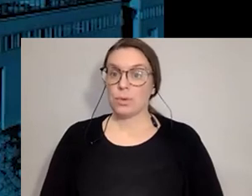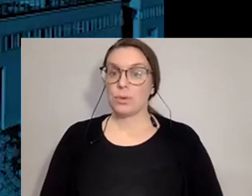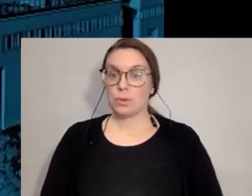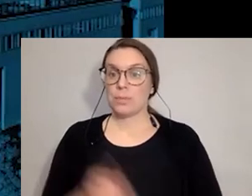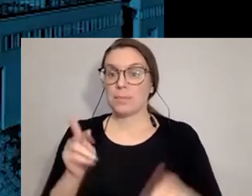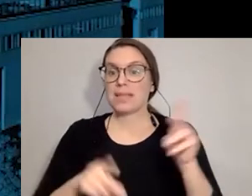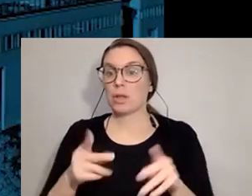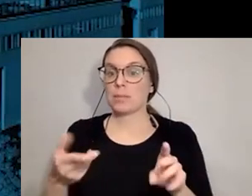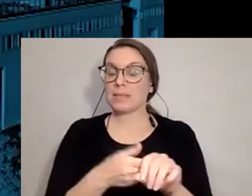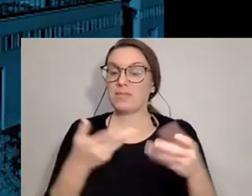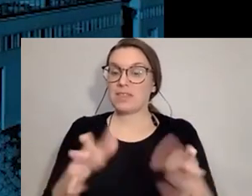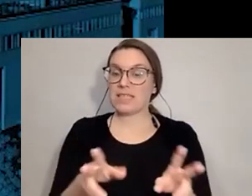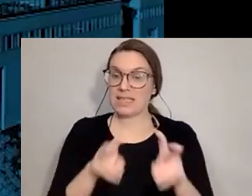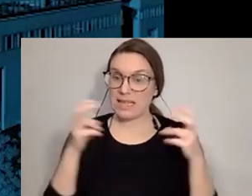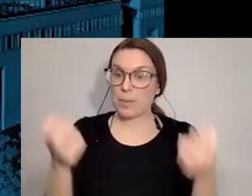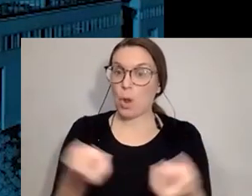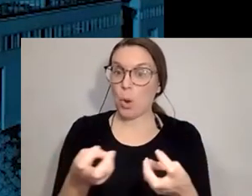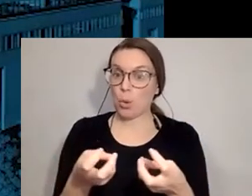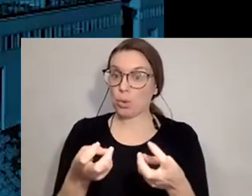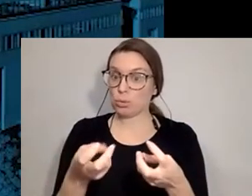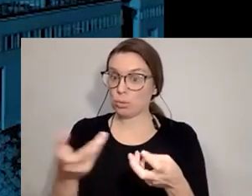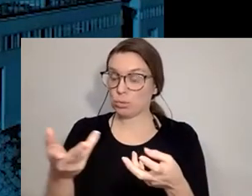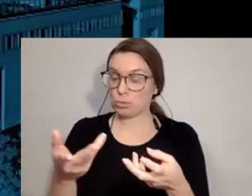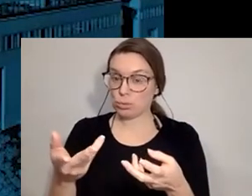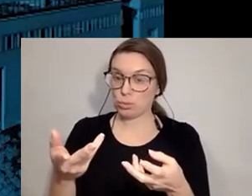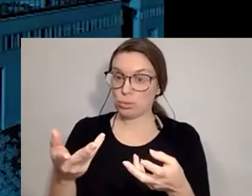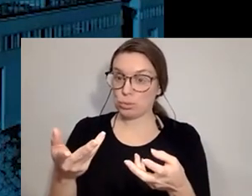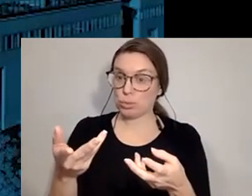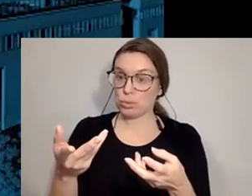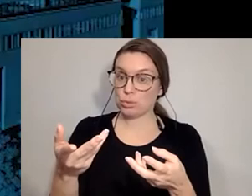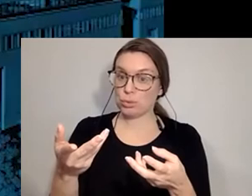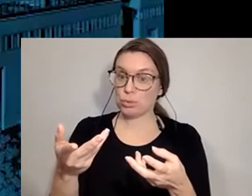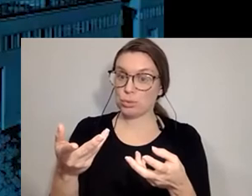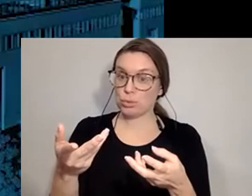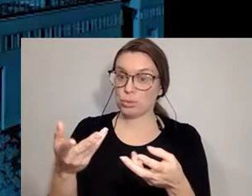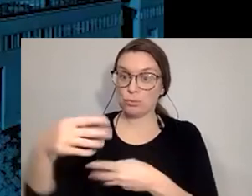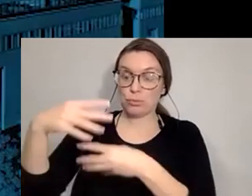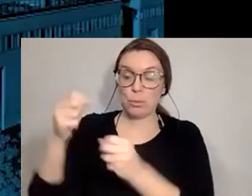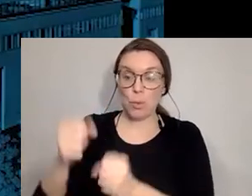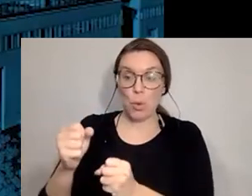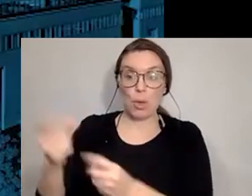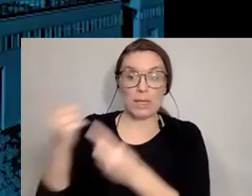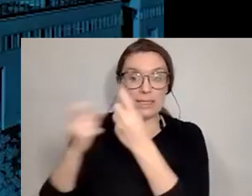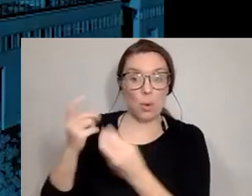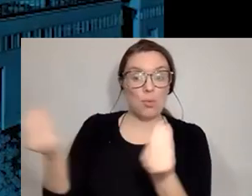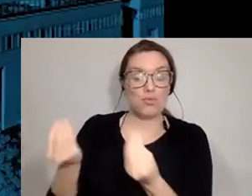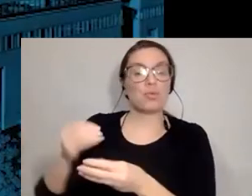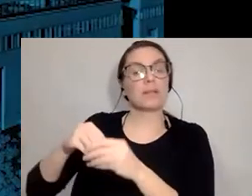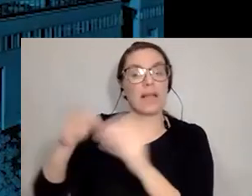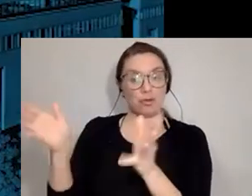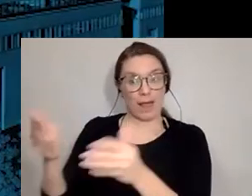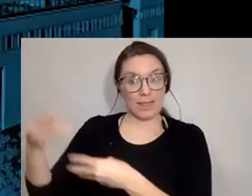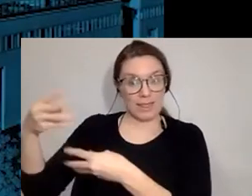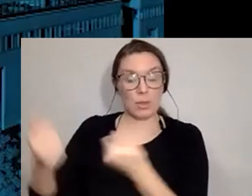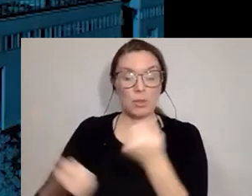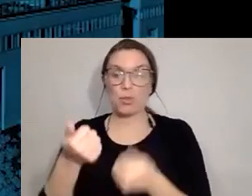ronde si vous avez des questions allez poser soit dans le chat soit en vous manifestant mais en n